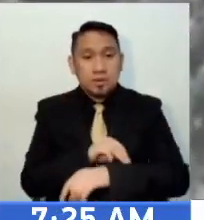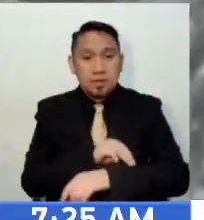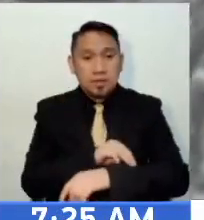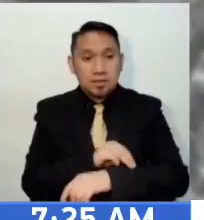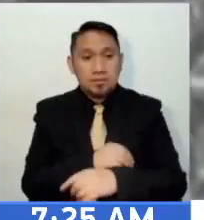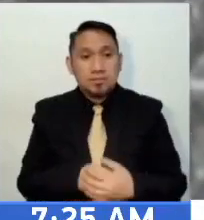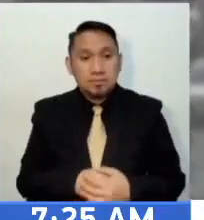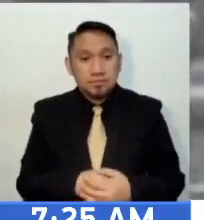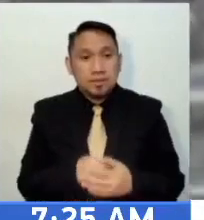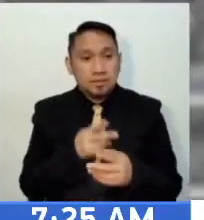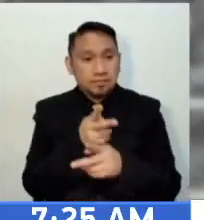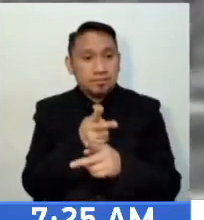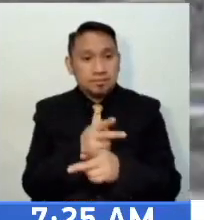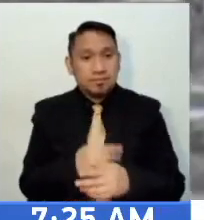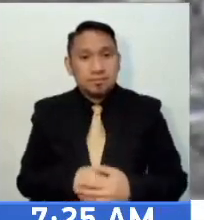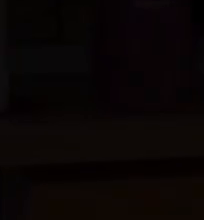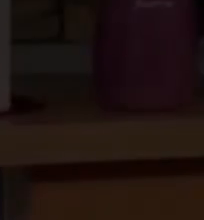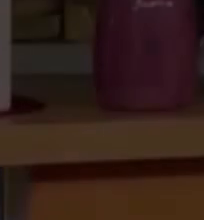kapuso!